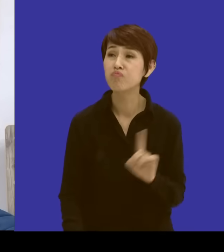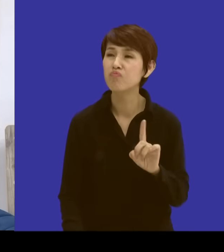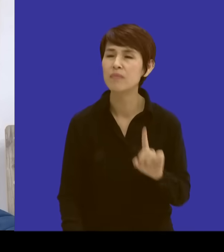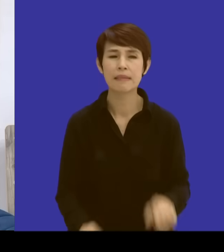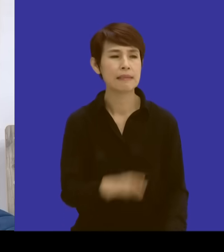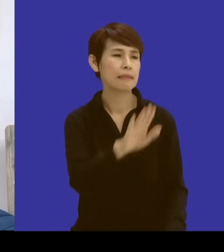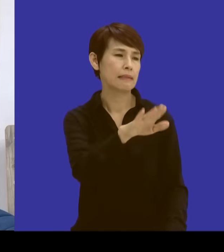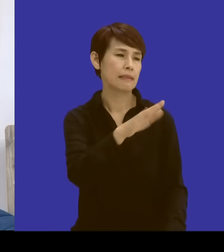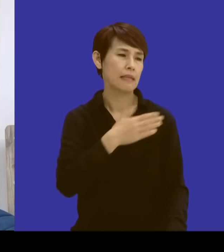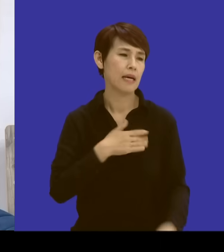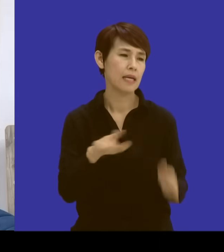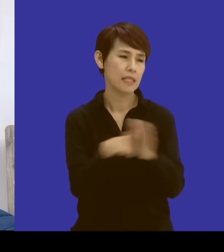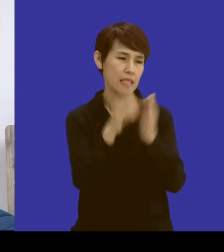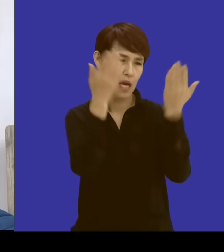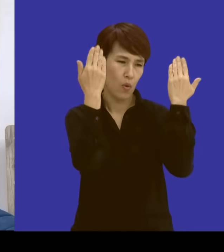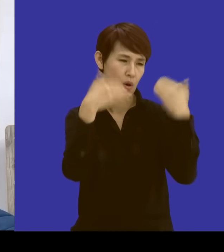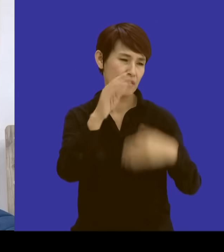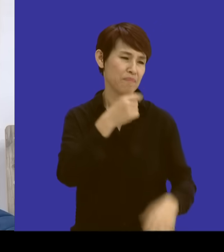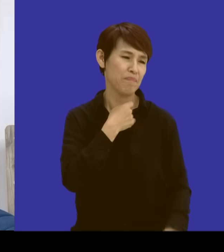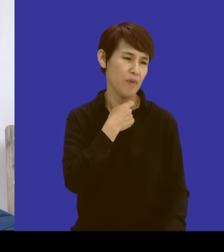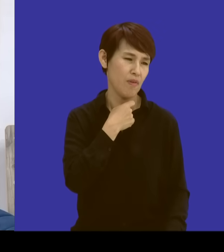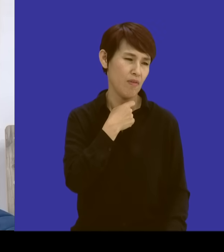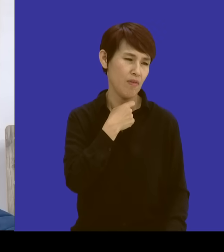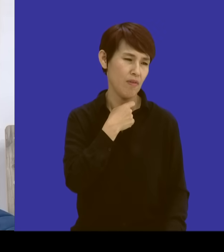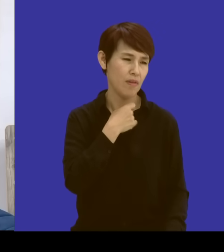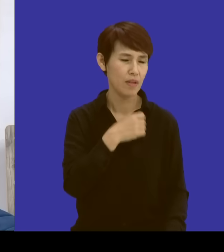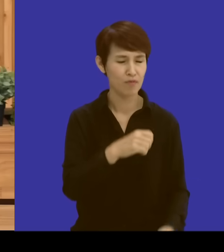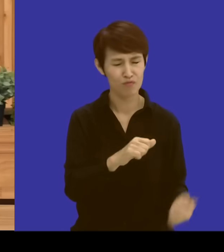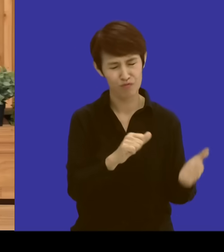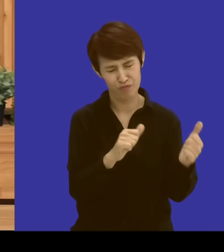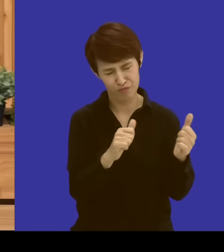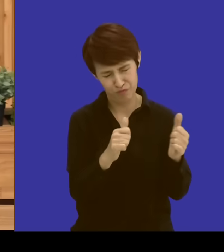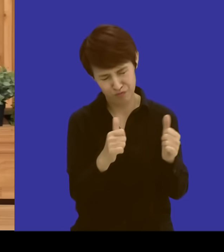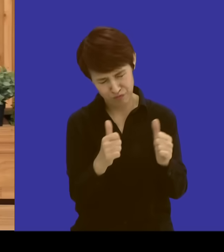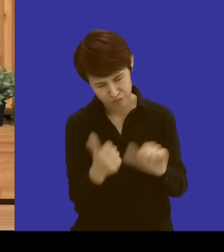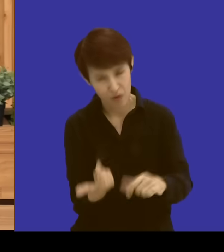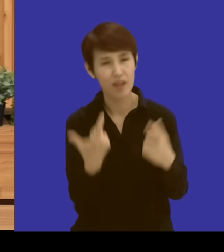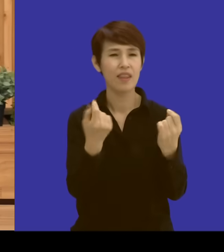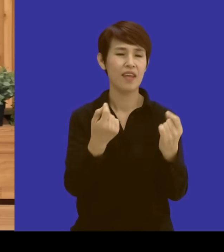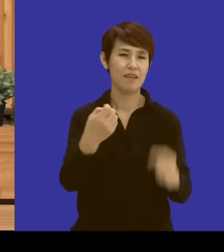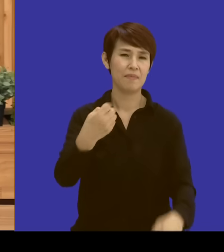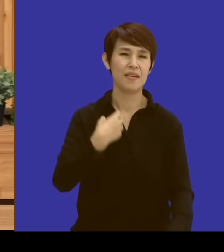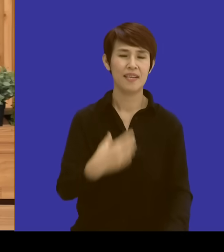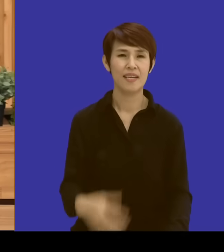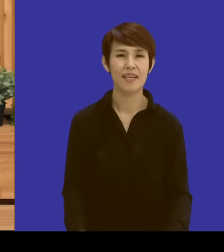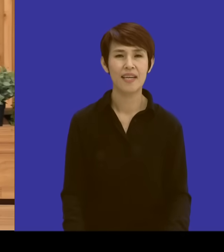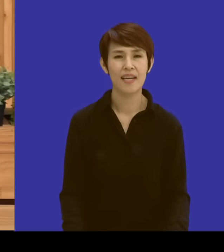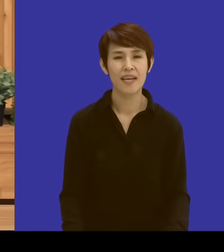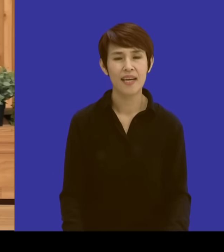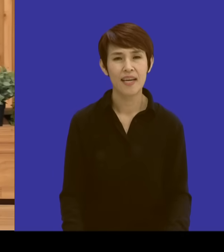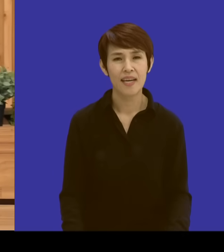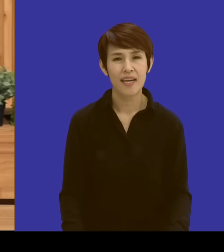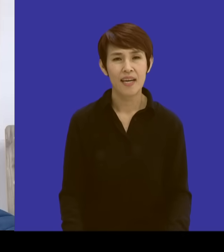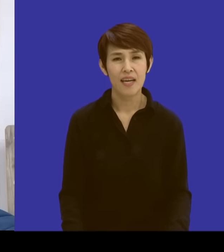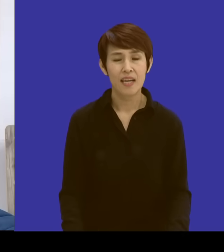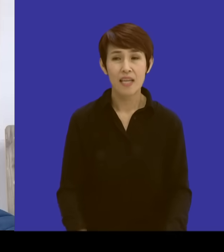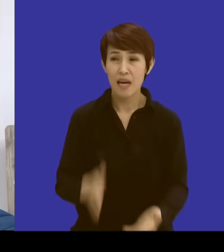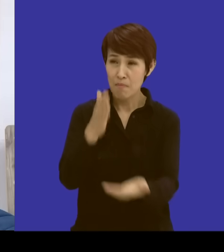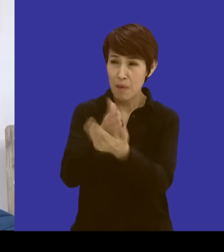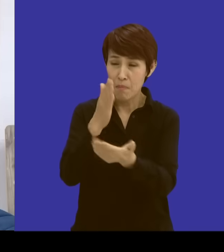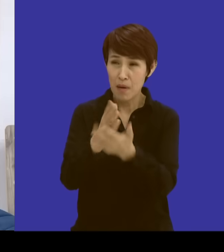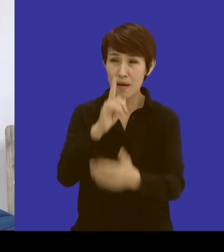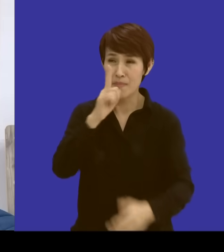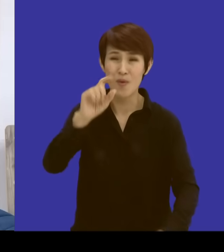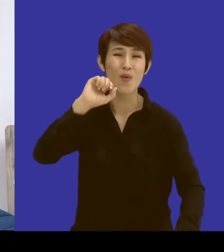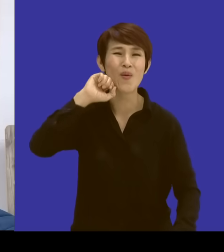여보, 내가 신학교를 가야 되겠어. 내가 죽을 것 같아. 그러더라고요. 제가 더 이상 제가 날개 옷을